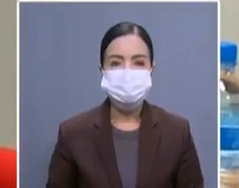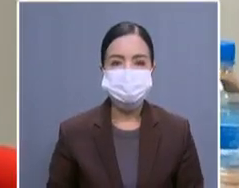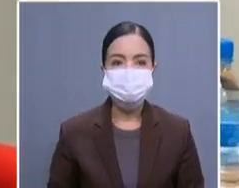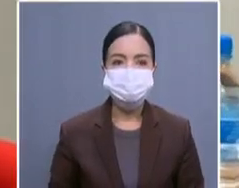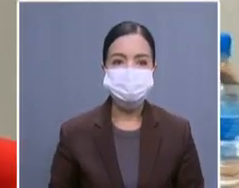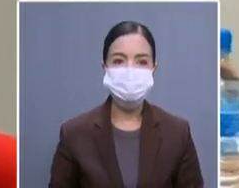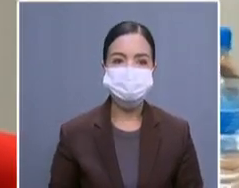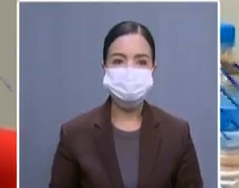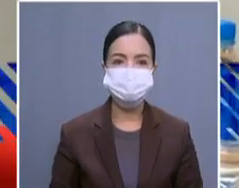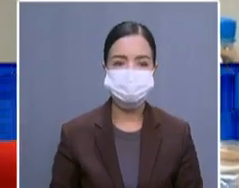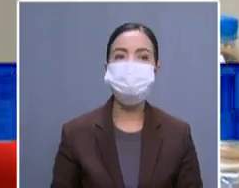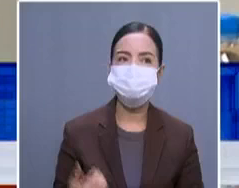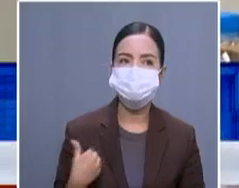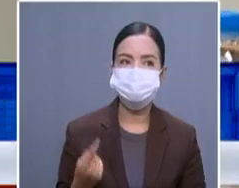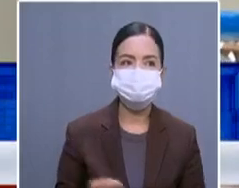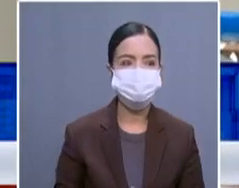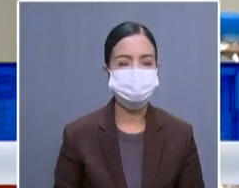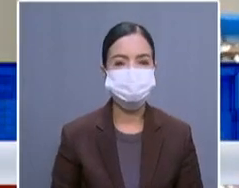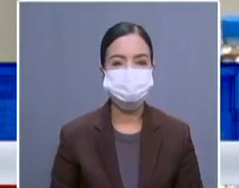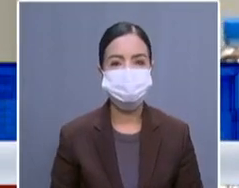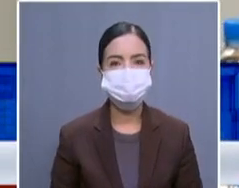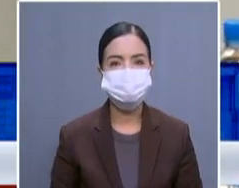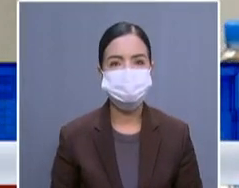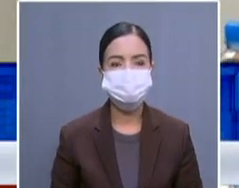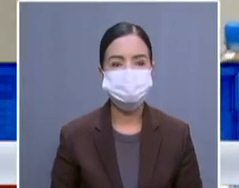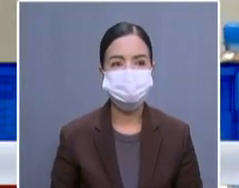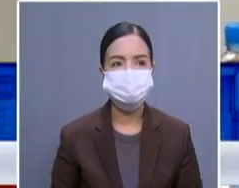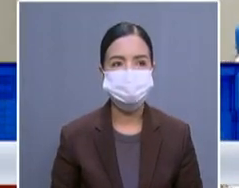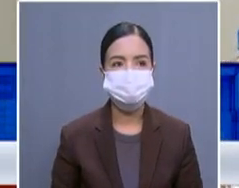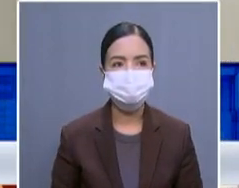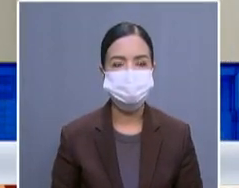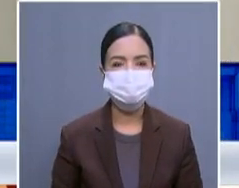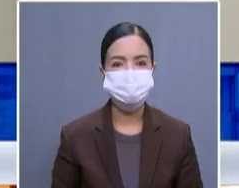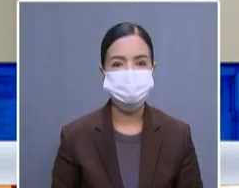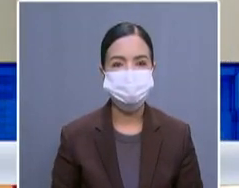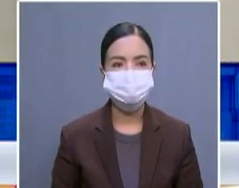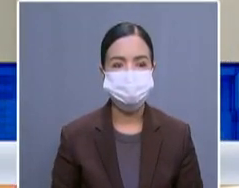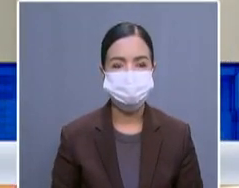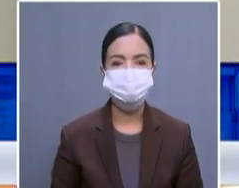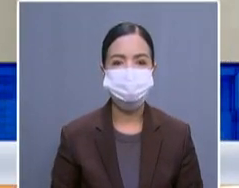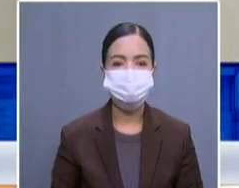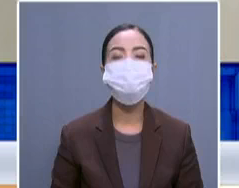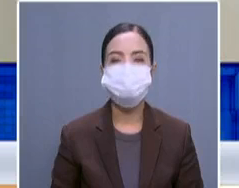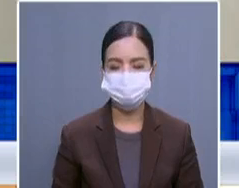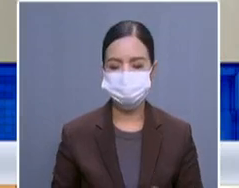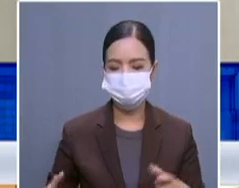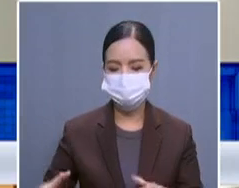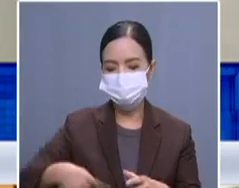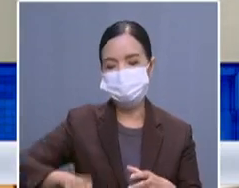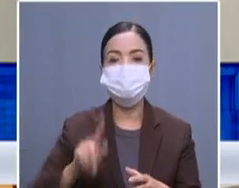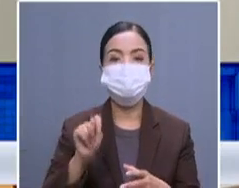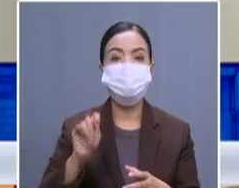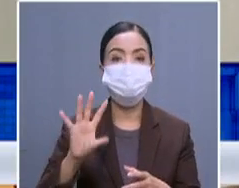ธรรมจากการดำเนินการเกี่ยวกับเรื่องการจับกุมคดียาเสพติด